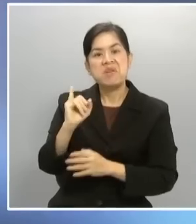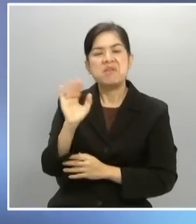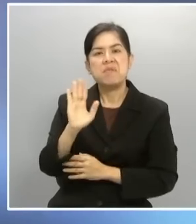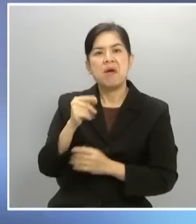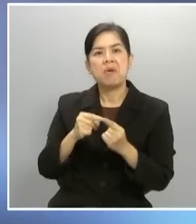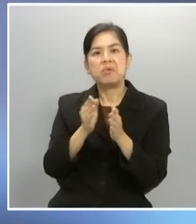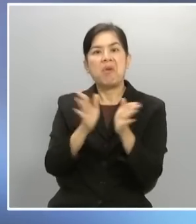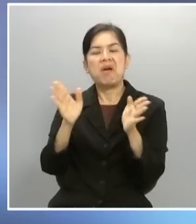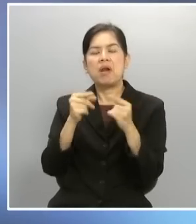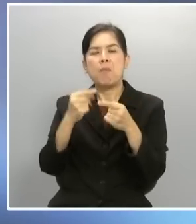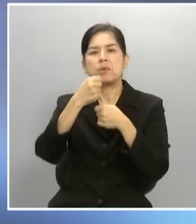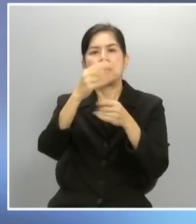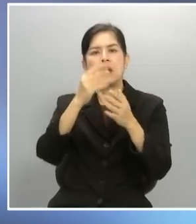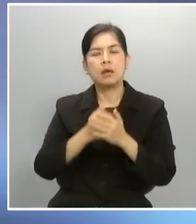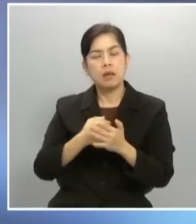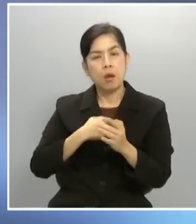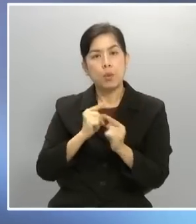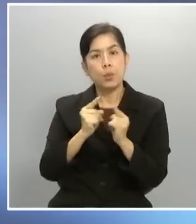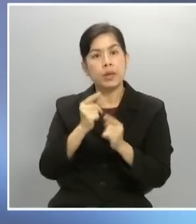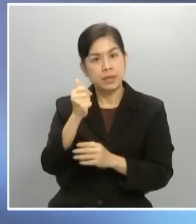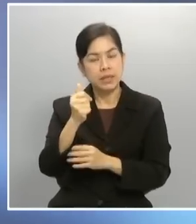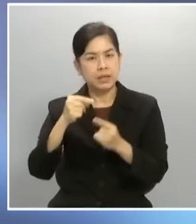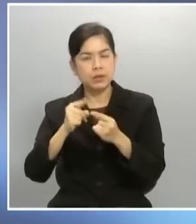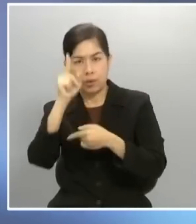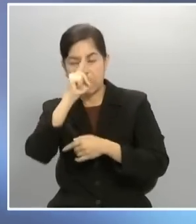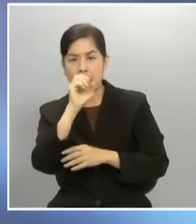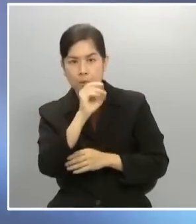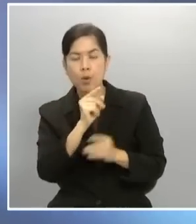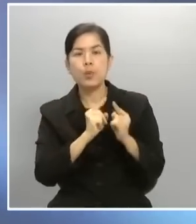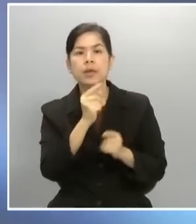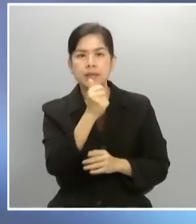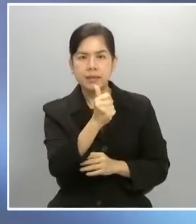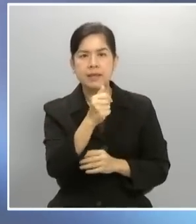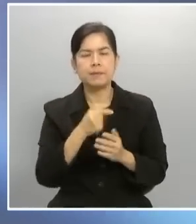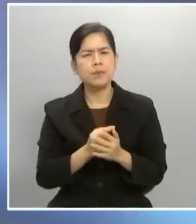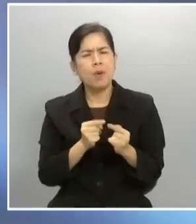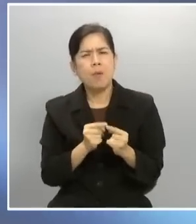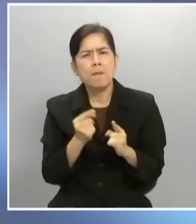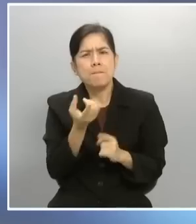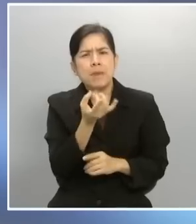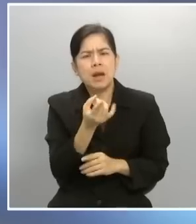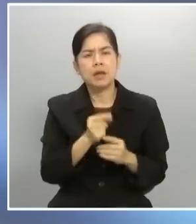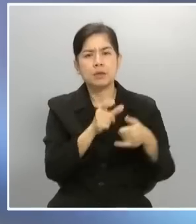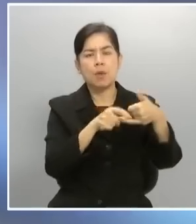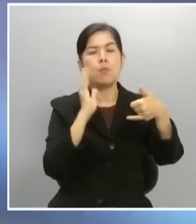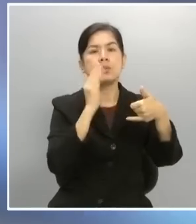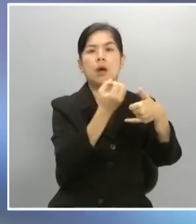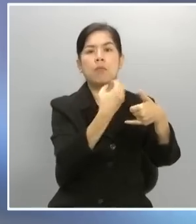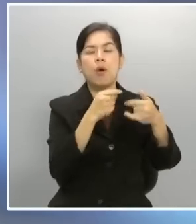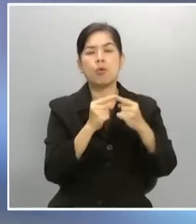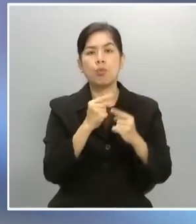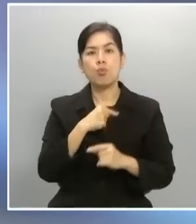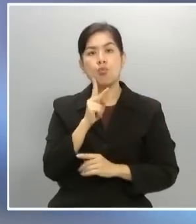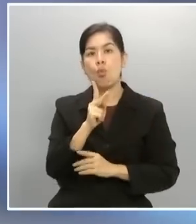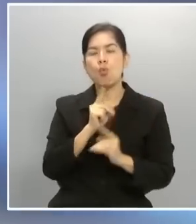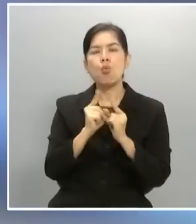สนจ้าเราคุยกันดีๆนี่คือวนะฮะไม่ใช่เพื่ออะไรนี่คือวนะครับชายอีกคนนึงตอบมาบอกว่ากูไม่มีอะไรต้องคุยดีๆ